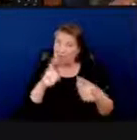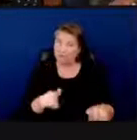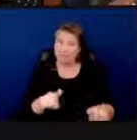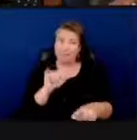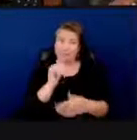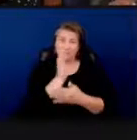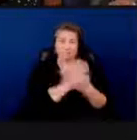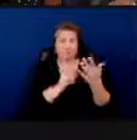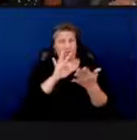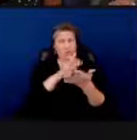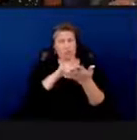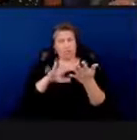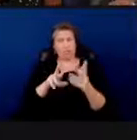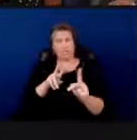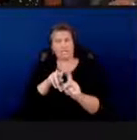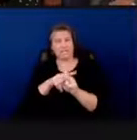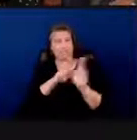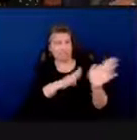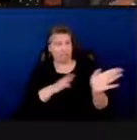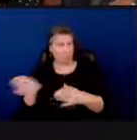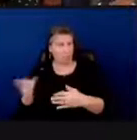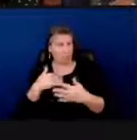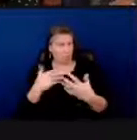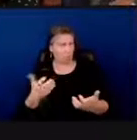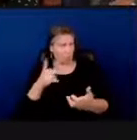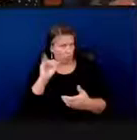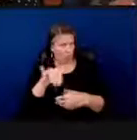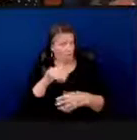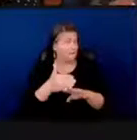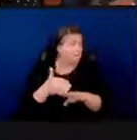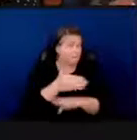وهذه مسألة ينبغي أن